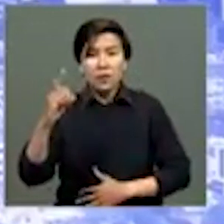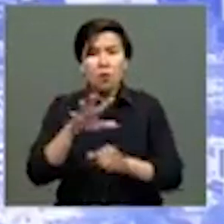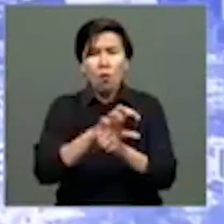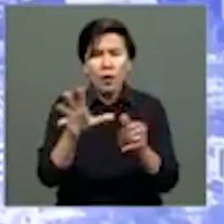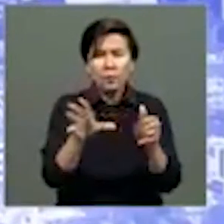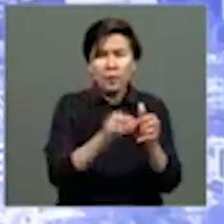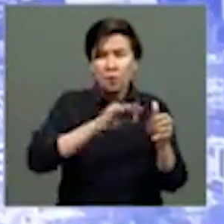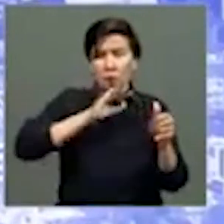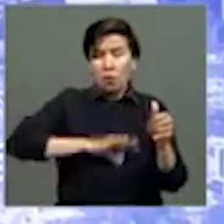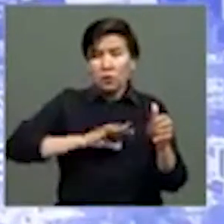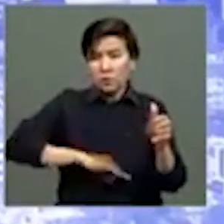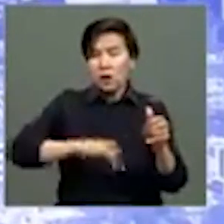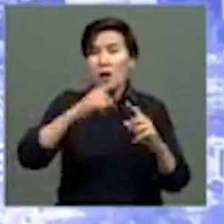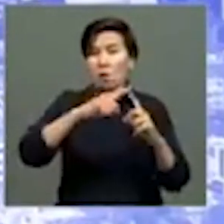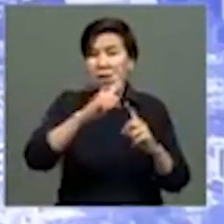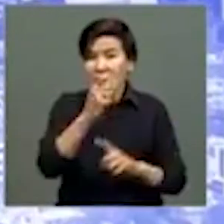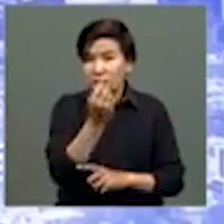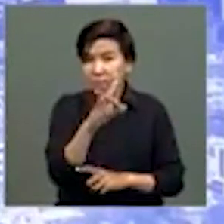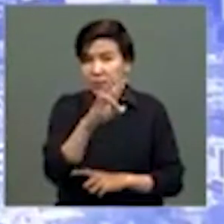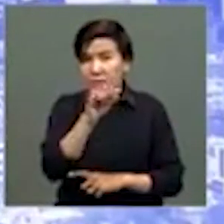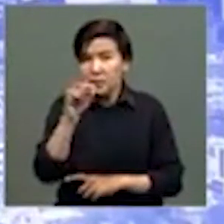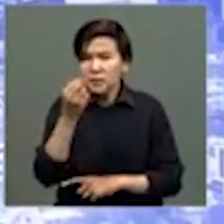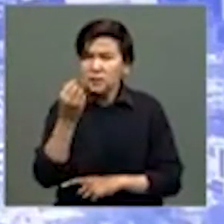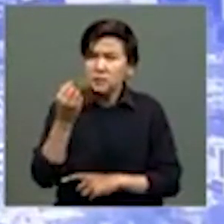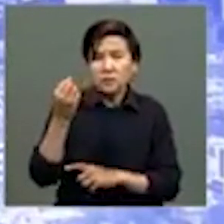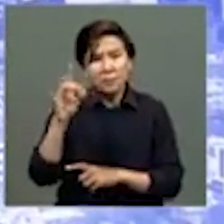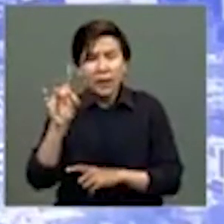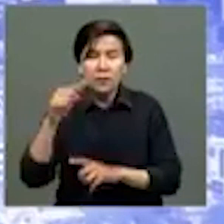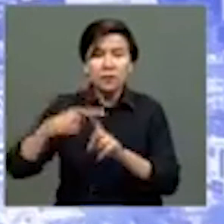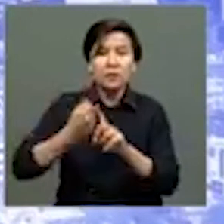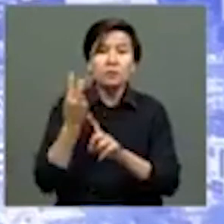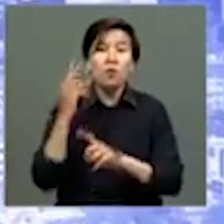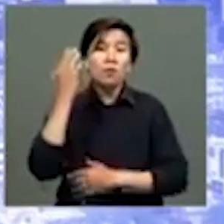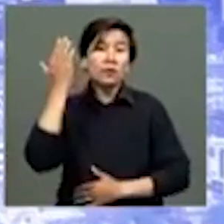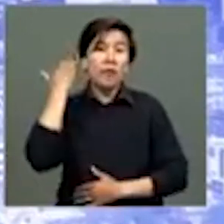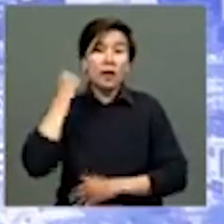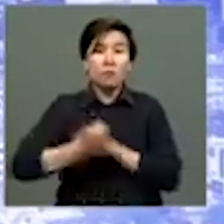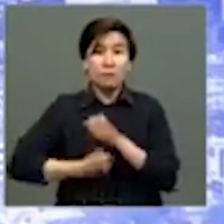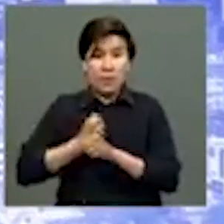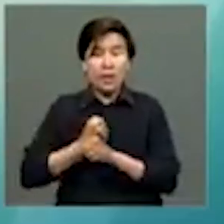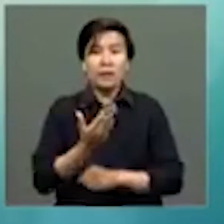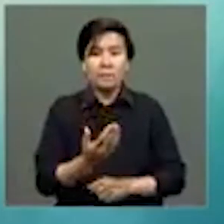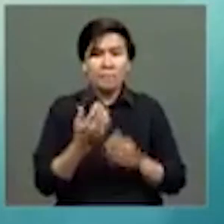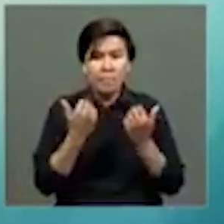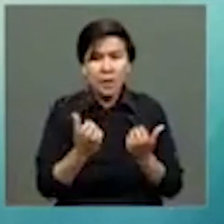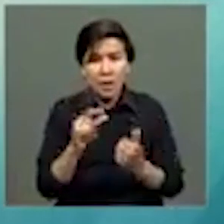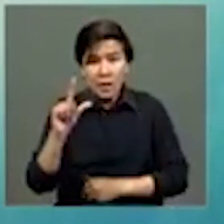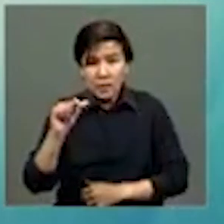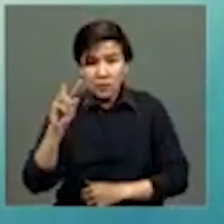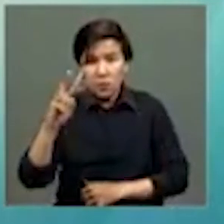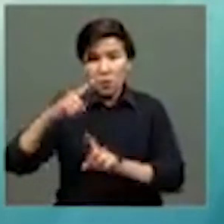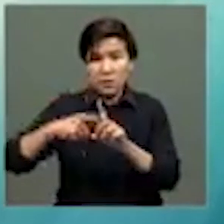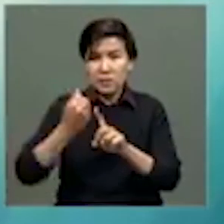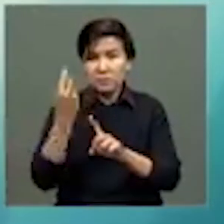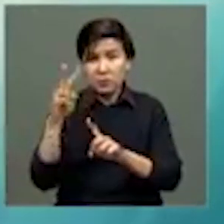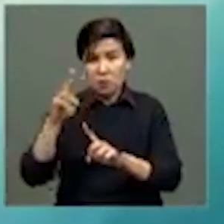ค่ะแล้วก็ได้เข้ารับการตรวจนะคะวันที่21ธันวาคม22ธันวาคมเนี่ยยังไปตรวจที่โรงพยาบาลแ